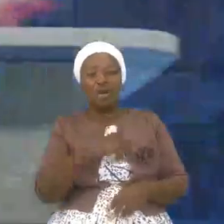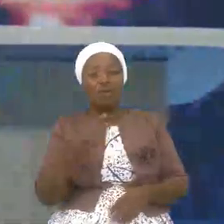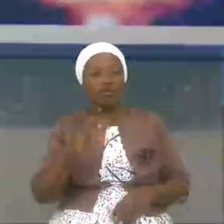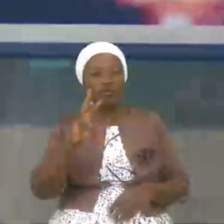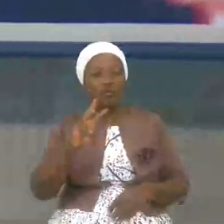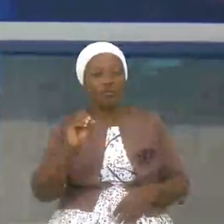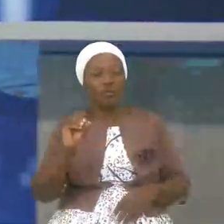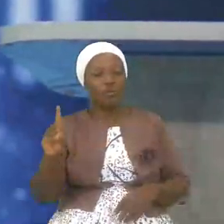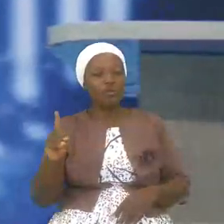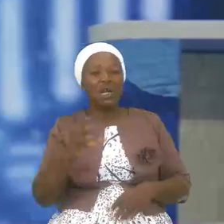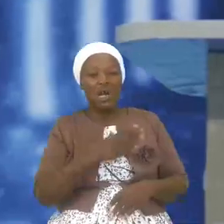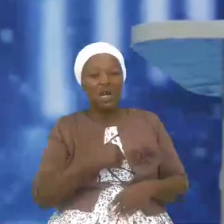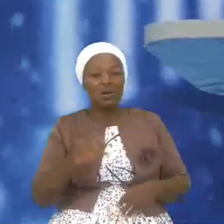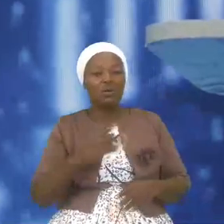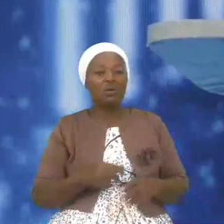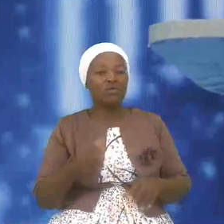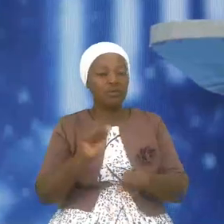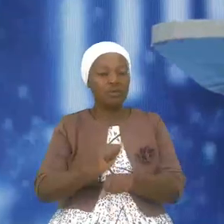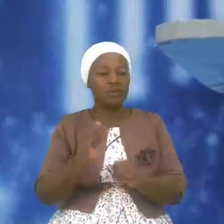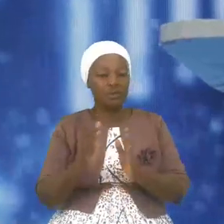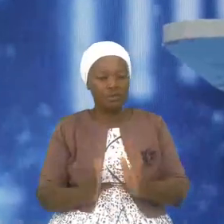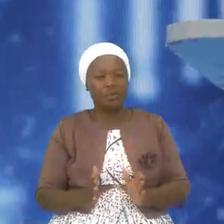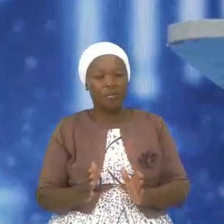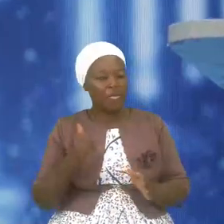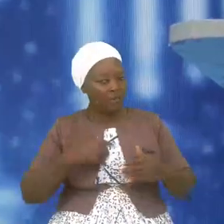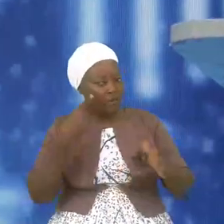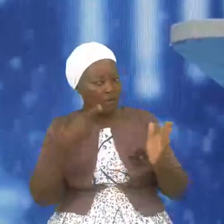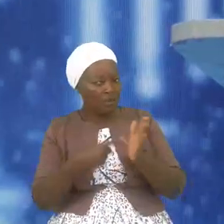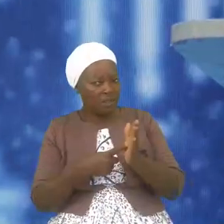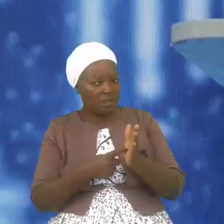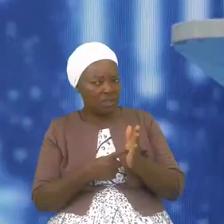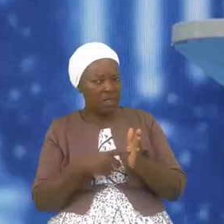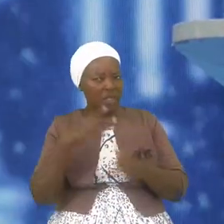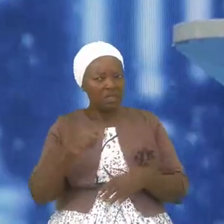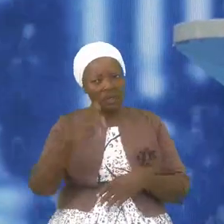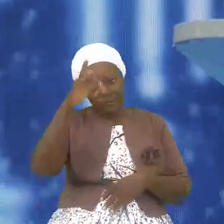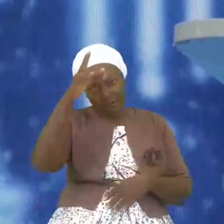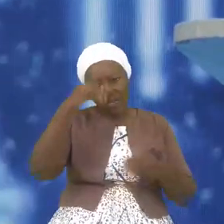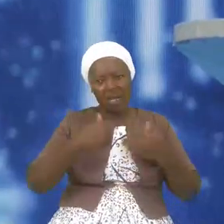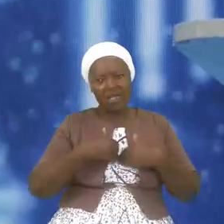de pierre. Est-ce que vous remarquez? Son père